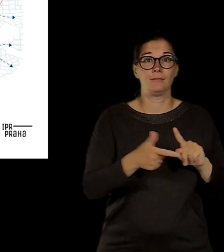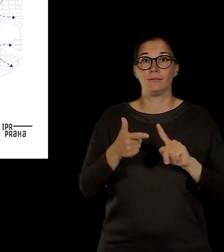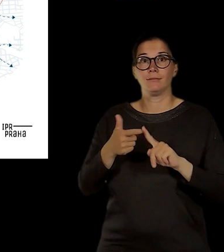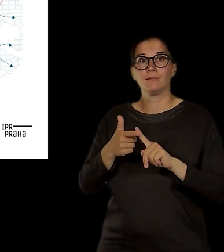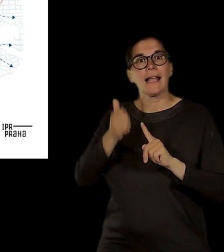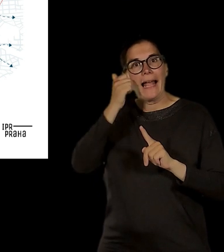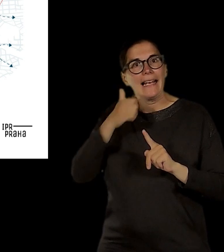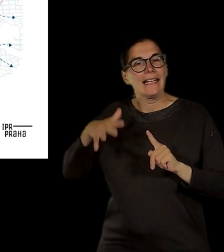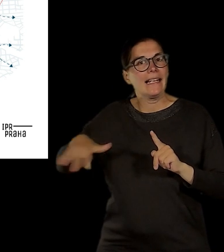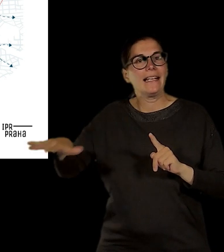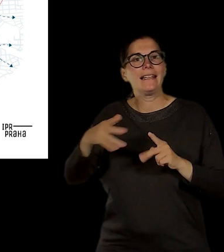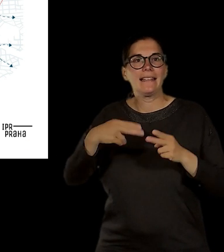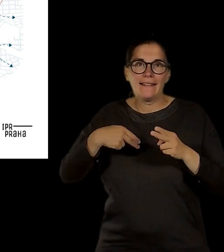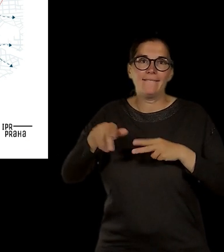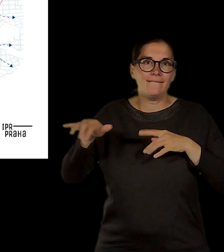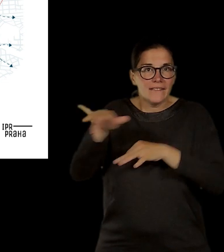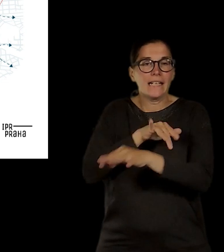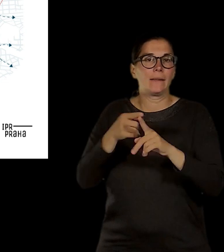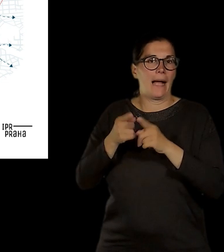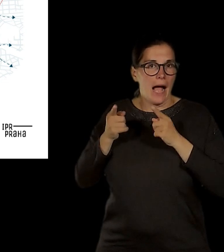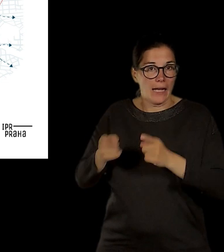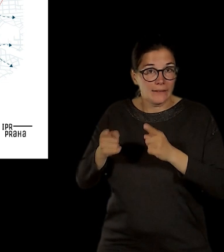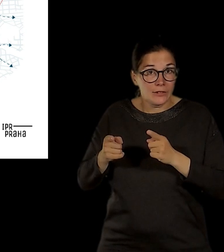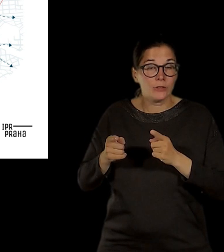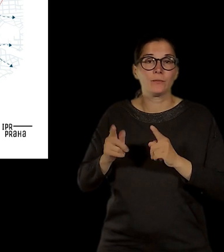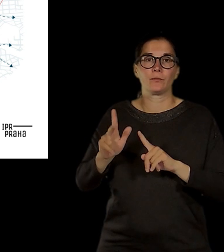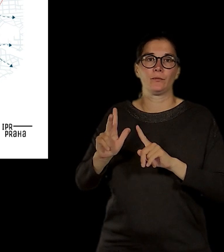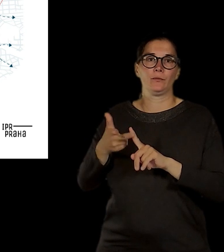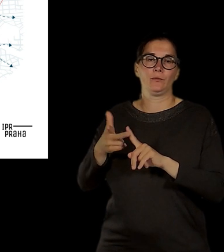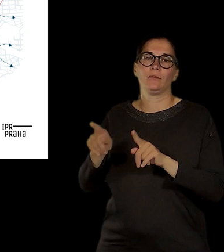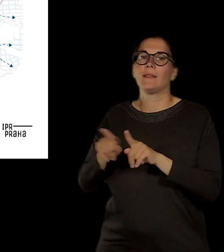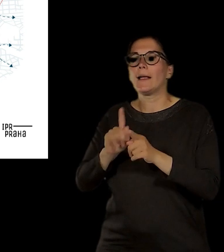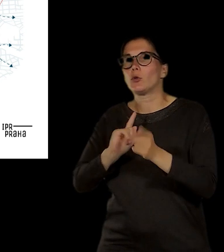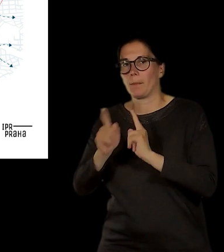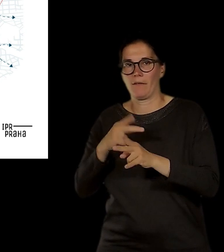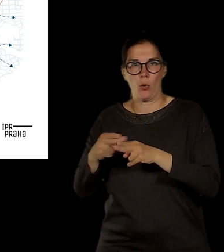obyvatele a doplňkové aktivity a samozřejmě pracovat s dopravou.